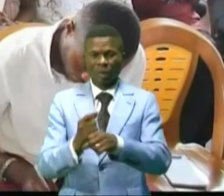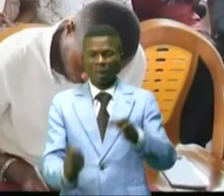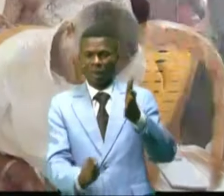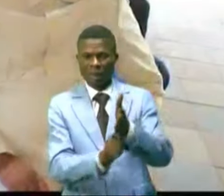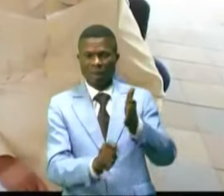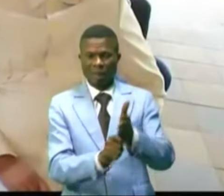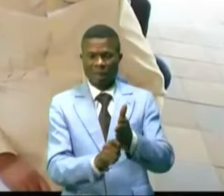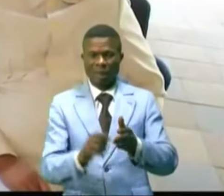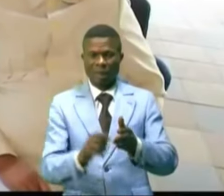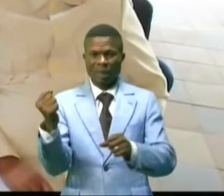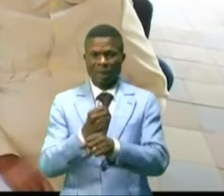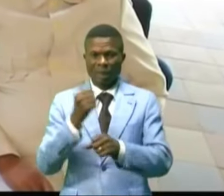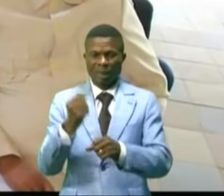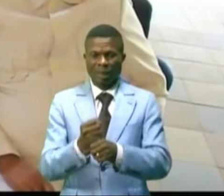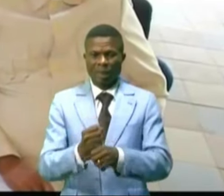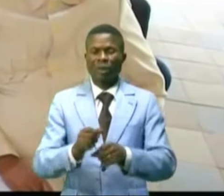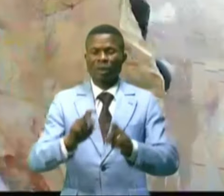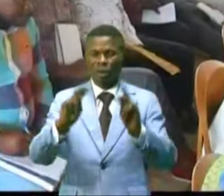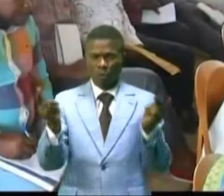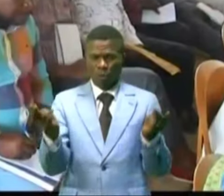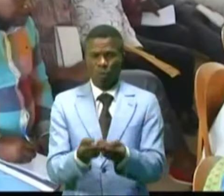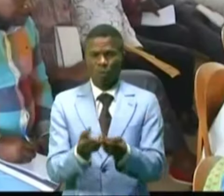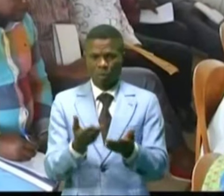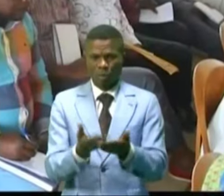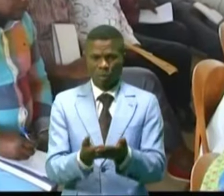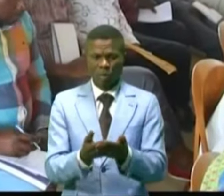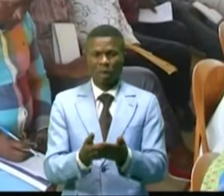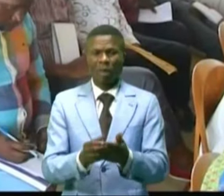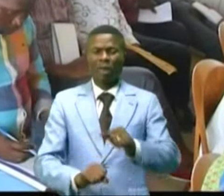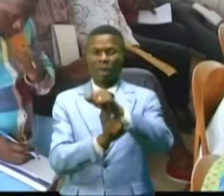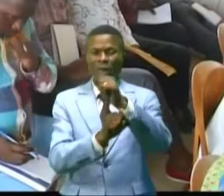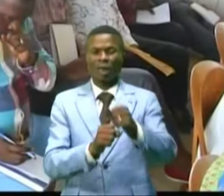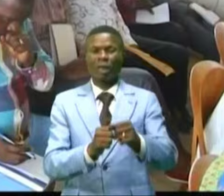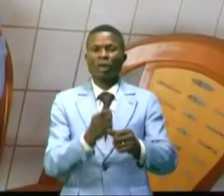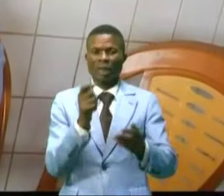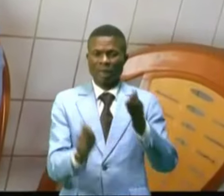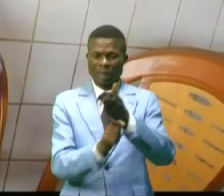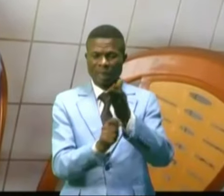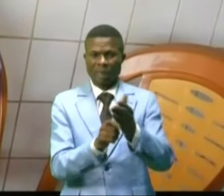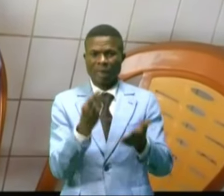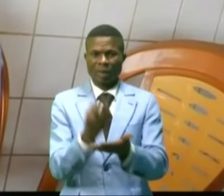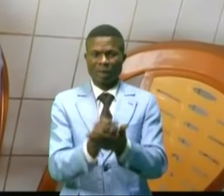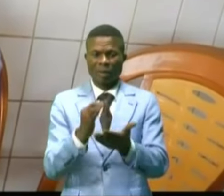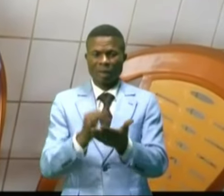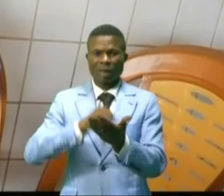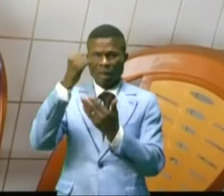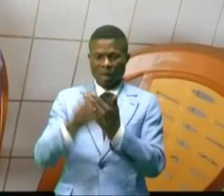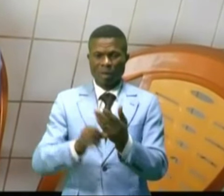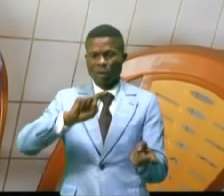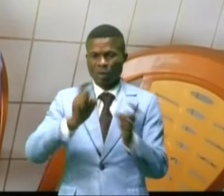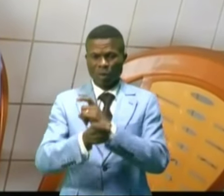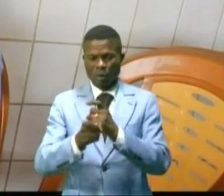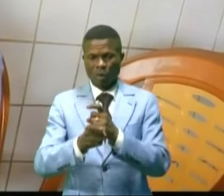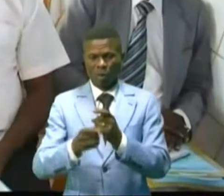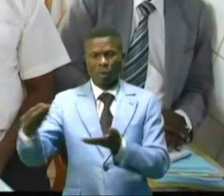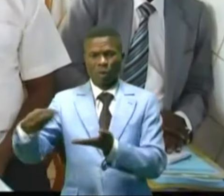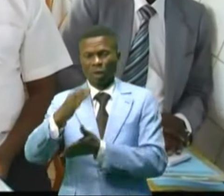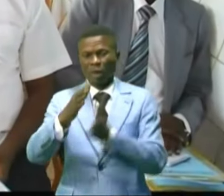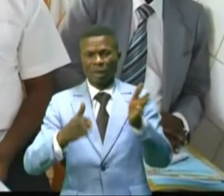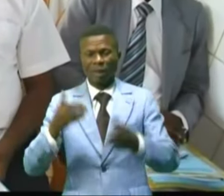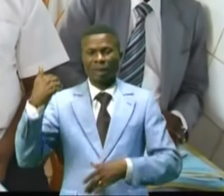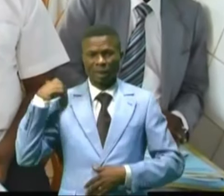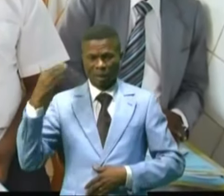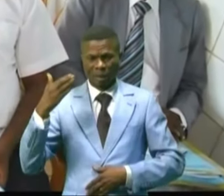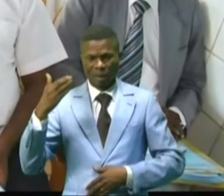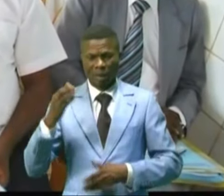et les services d'assiette, ceci avec l'appui technique et financier du projet d'amélioration des recouvrements des recettes et